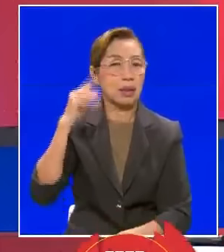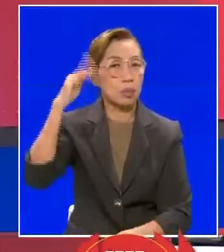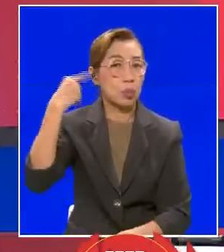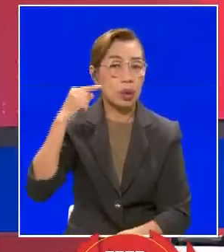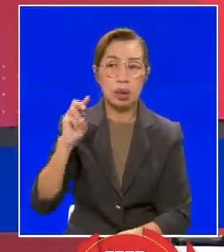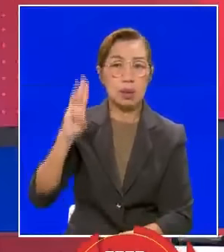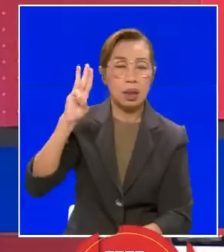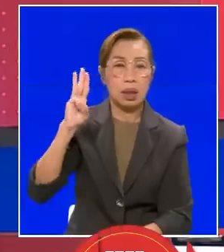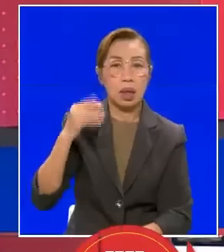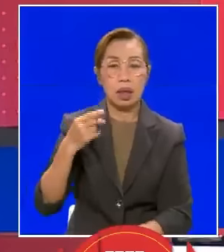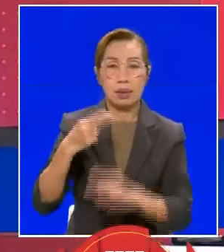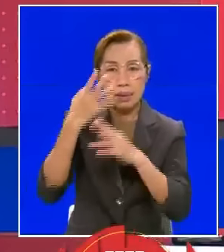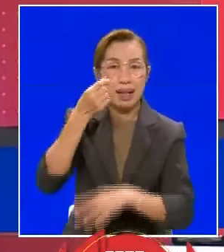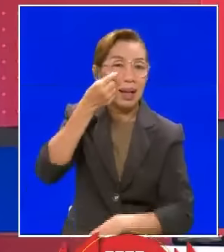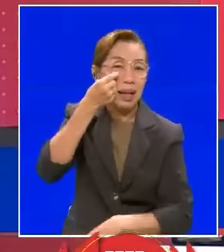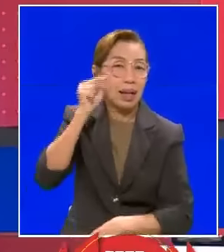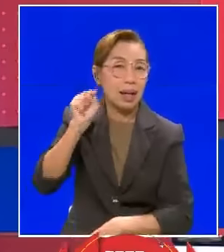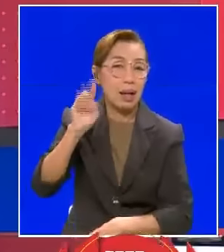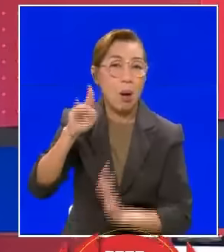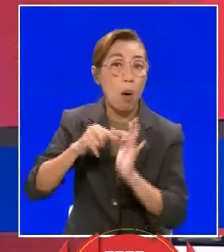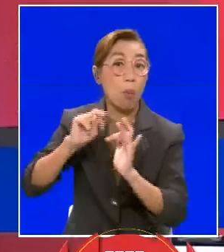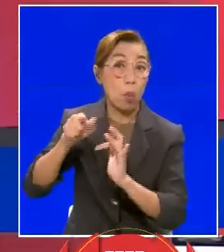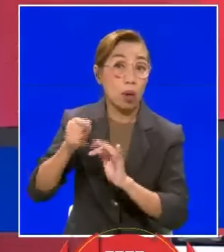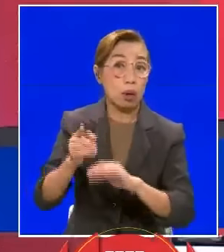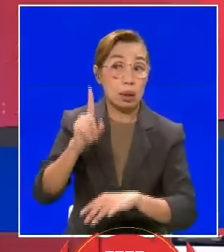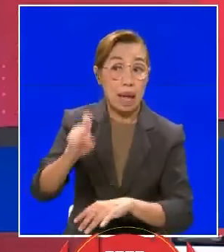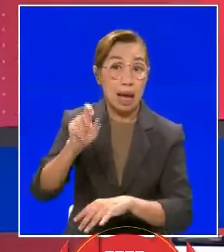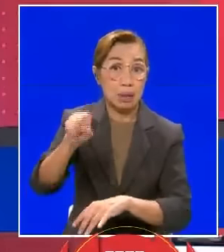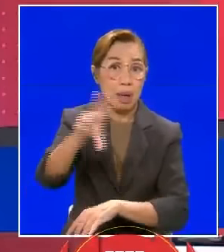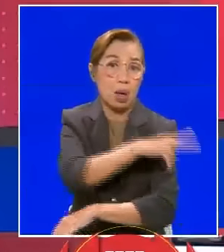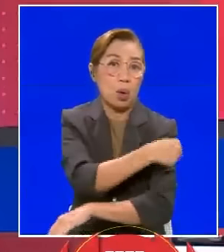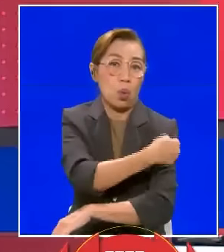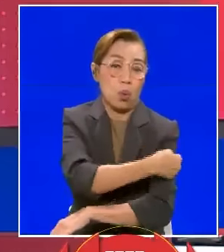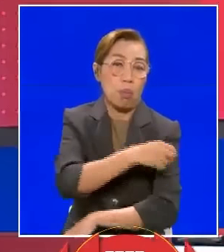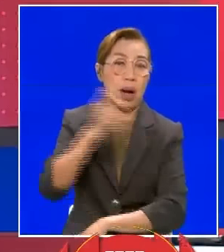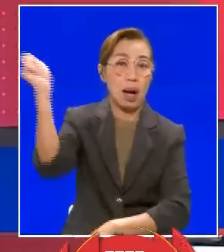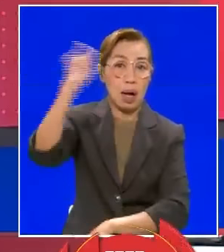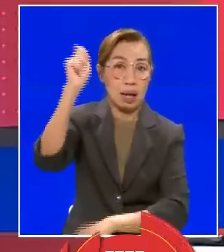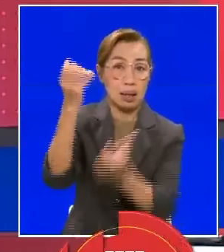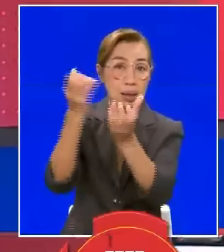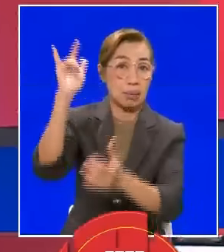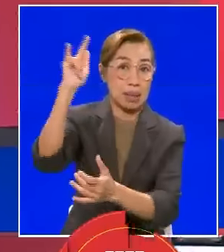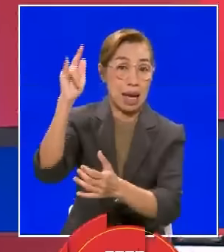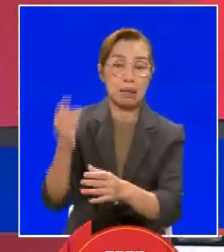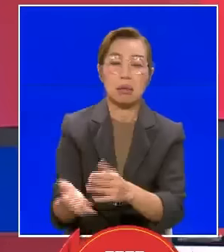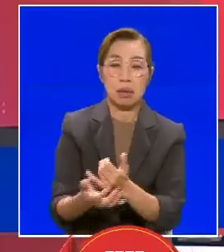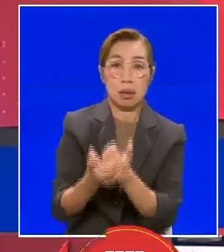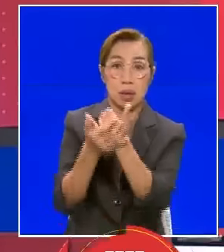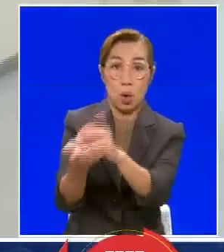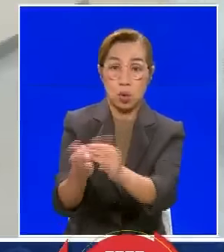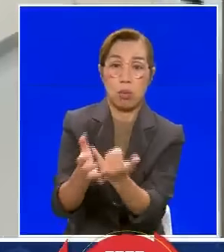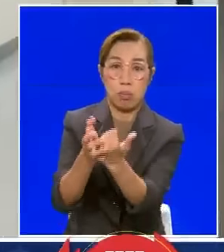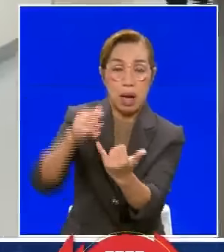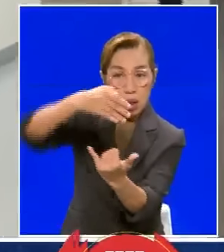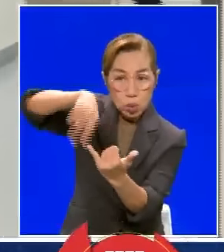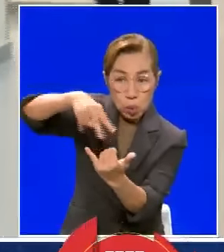ชันสูตรที่โรงพยาบาลธรรมศาสตร์รังสิตเป็นที่เรียบร้อยแล้วเมื่อช่วงเช้าที่ผ่านมาค่ะพี่สาวแล้วก็นักกิจกรรมรวมถึงคร